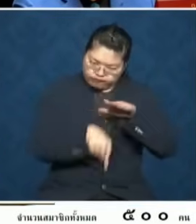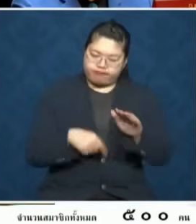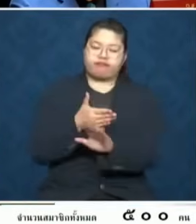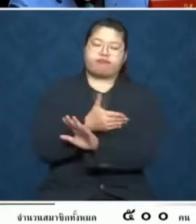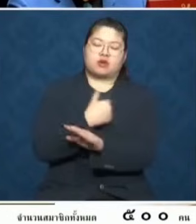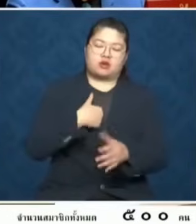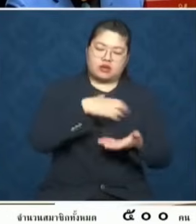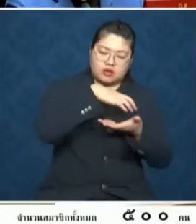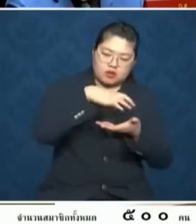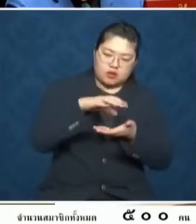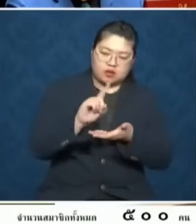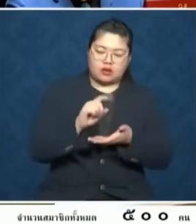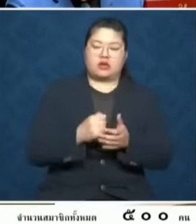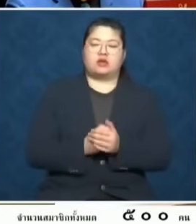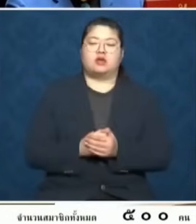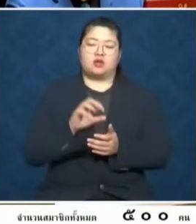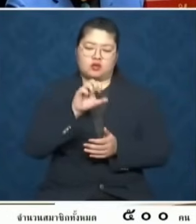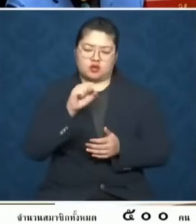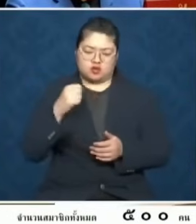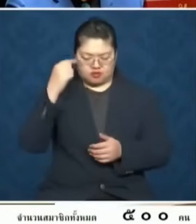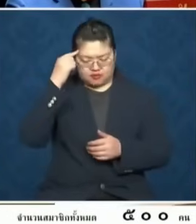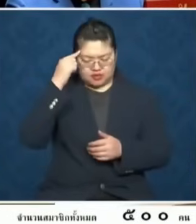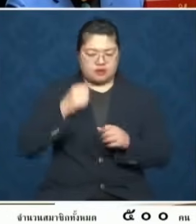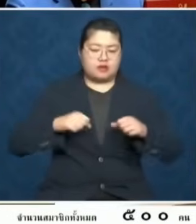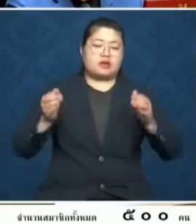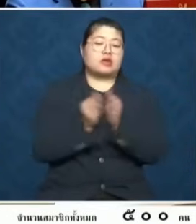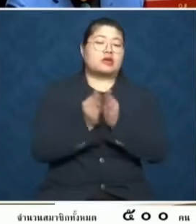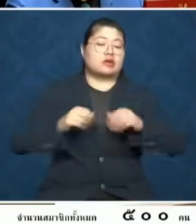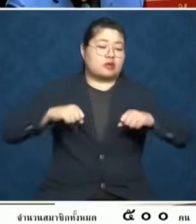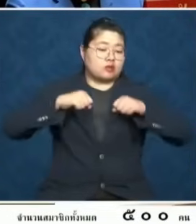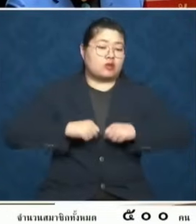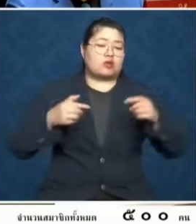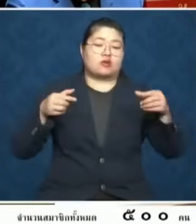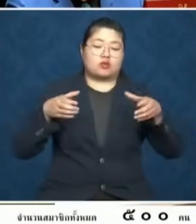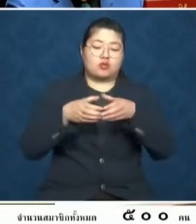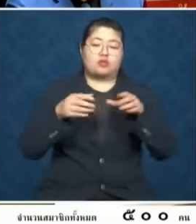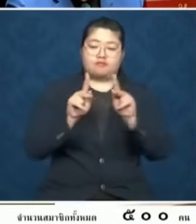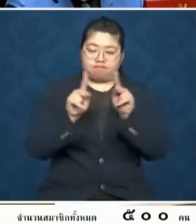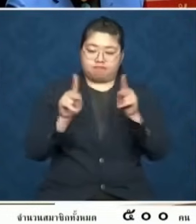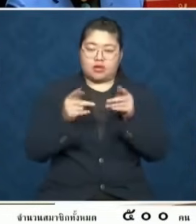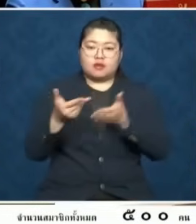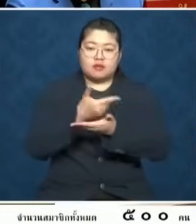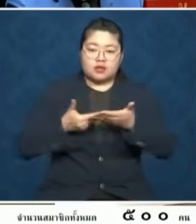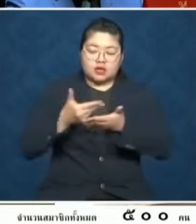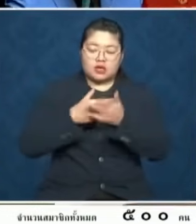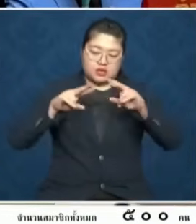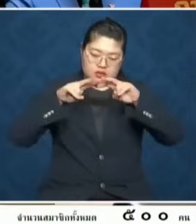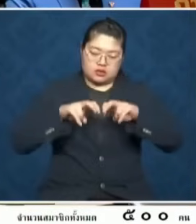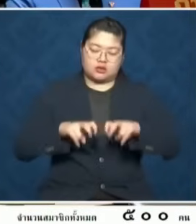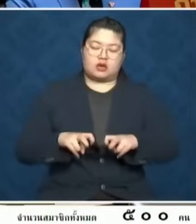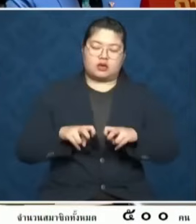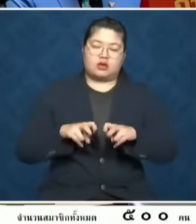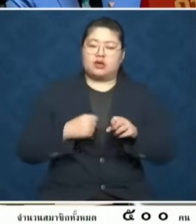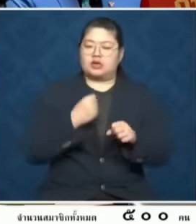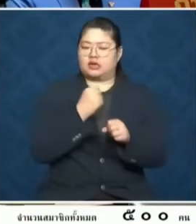ราษฎรจึงต้องมีความจำเป็นที่จะต้องร่วมกันลงมติตั้งกรรมาธิการวิสามัญเพื่อพิจารณาศึกษาแนวทางการ